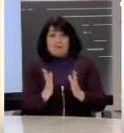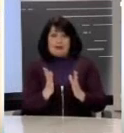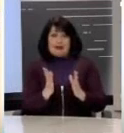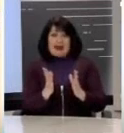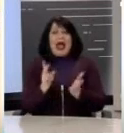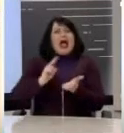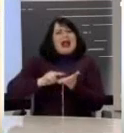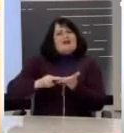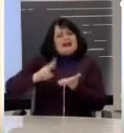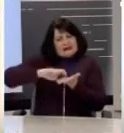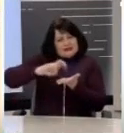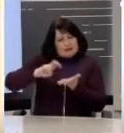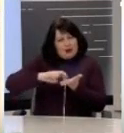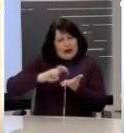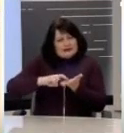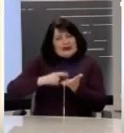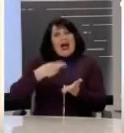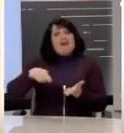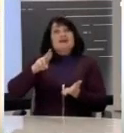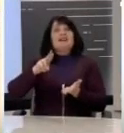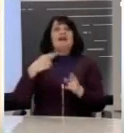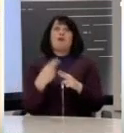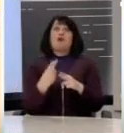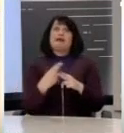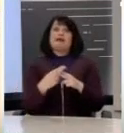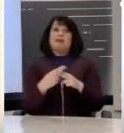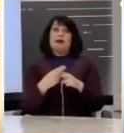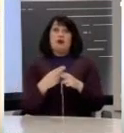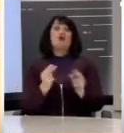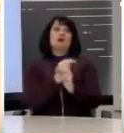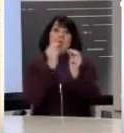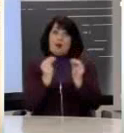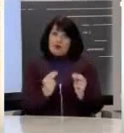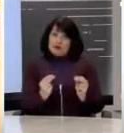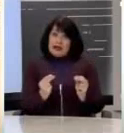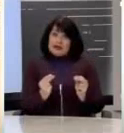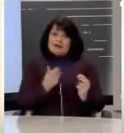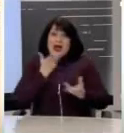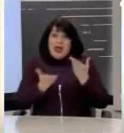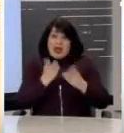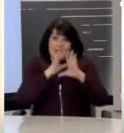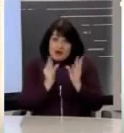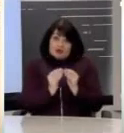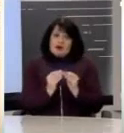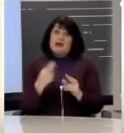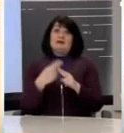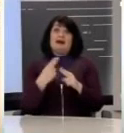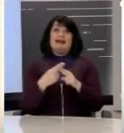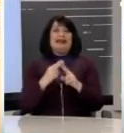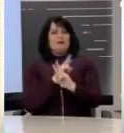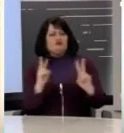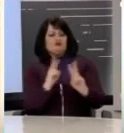οι ασφαλιστικές εισφορές αυξήθηκαν σημαντικά, τόσο και στο σκέλος των δαπανών, με μια σημαντική δουλειά